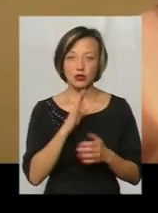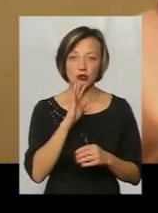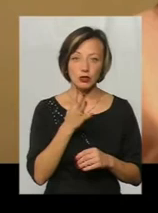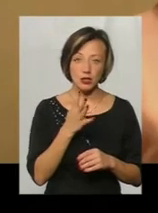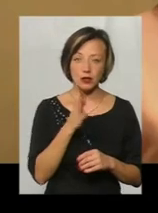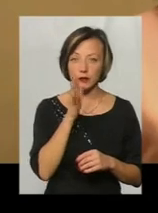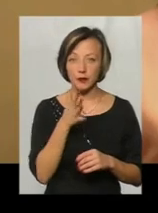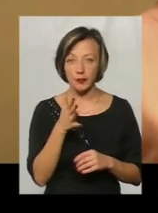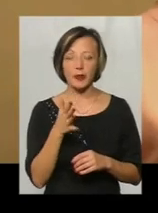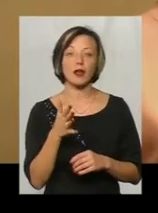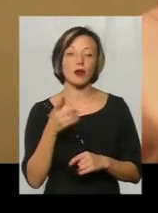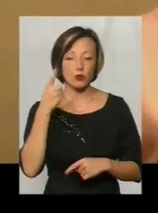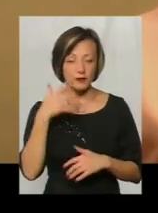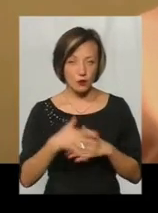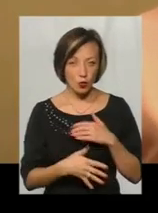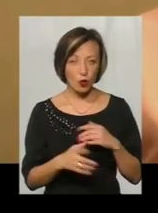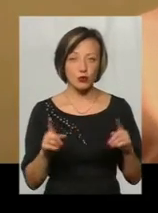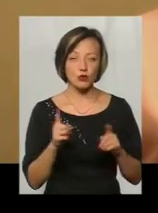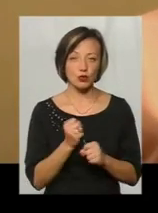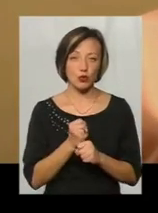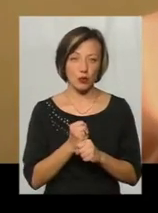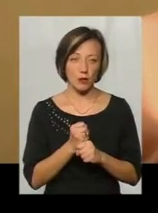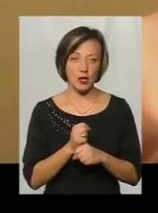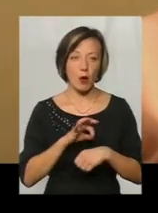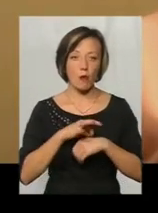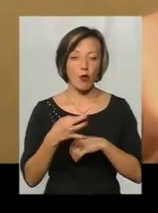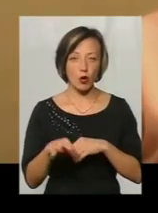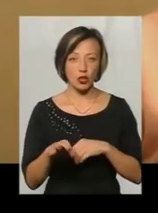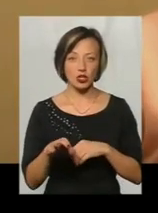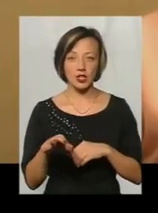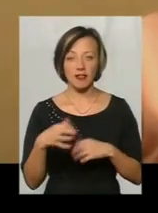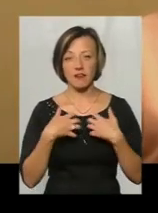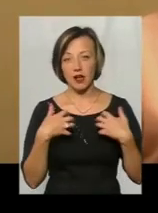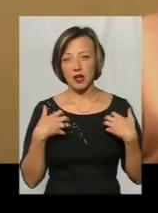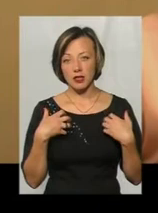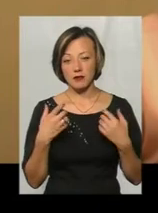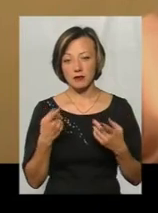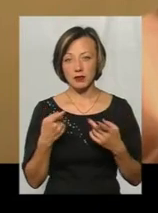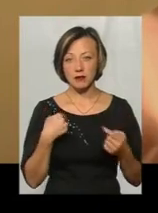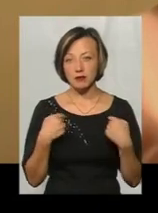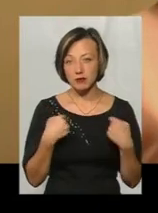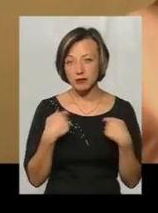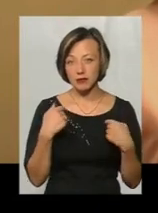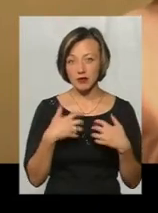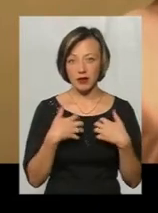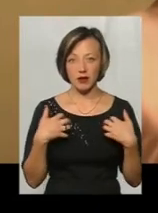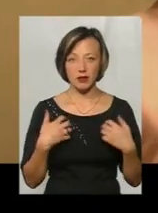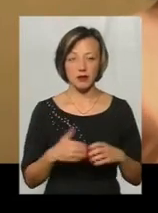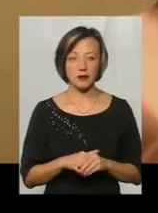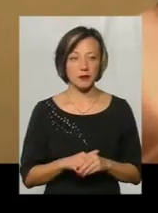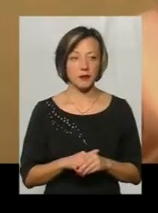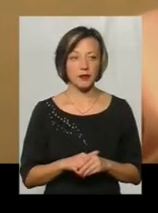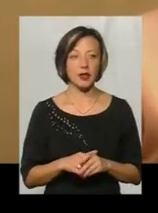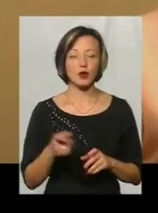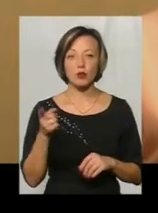років, звичайно, вона вже усвідомлює, якщо робить боляче тварині чи завдає якихось страждань.